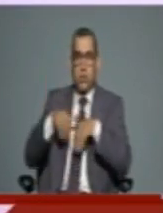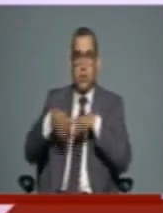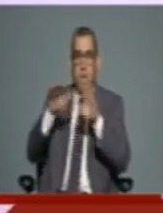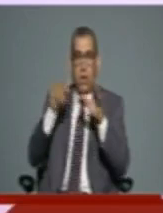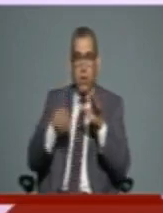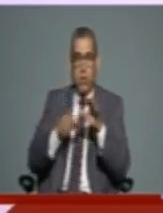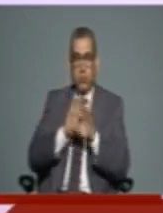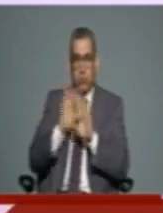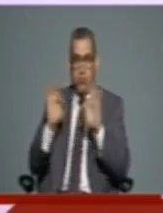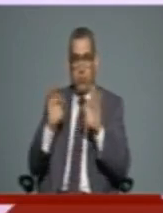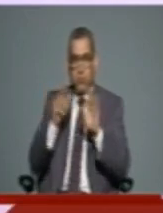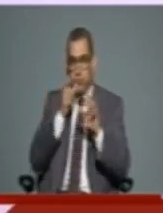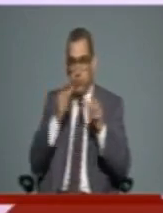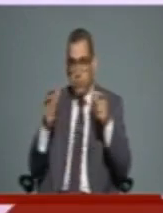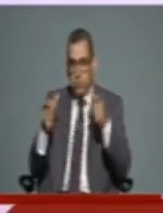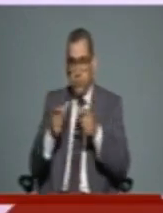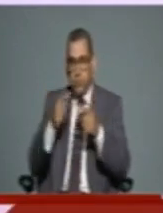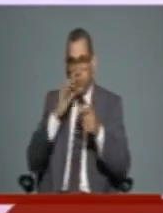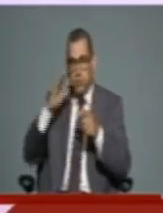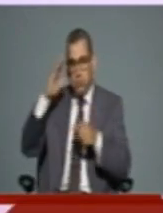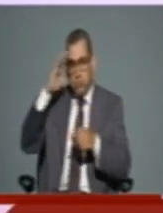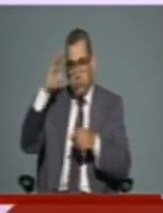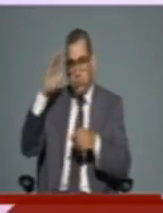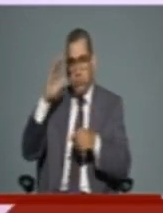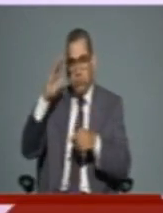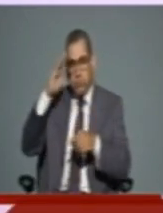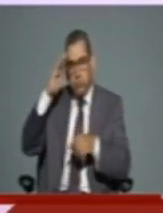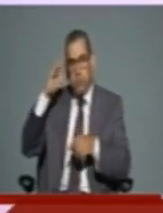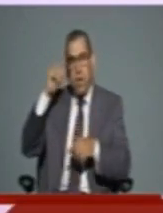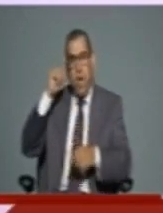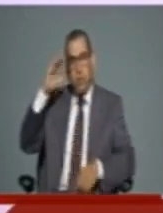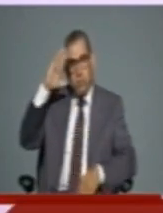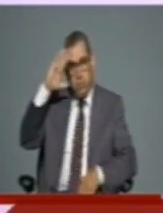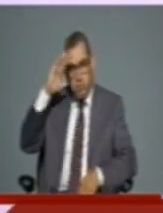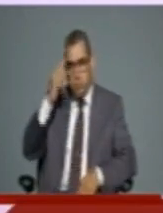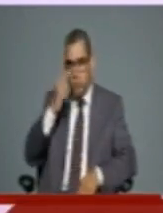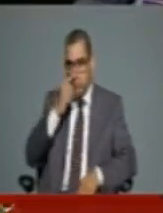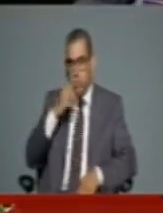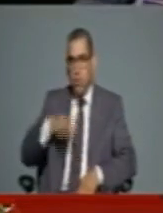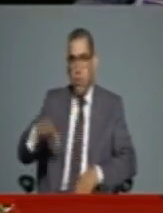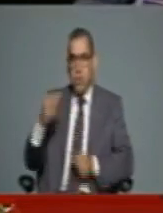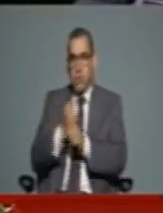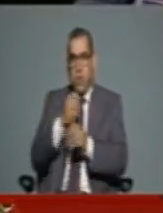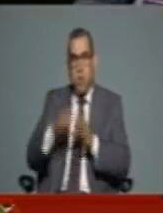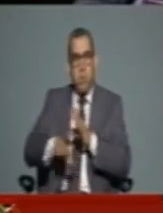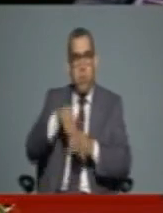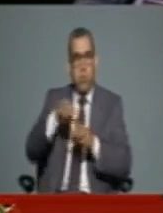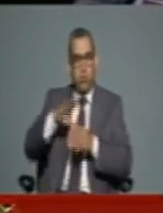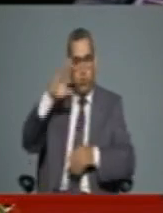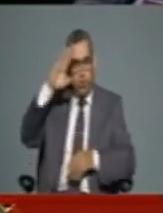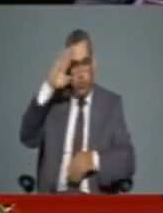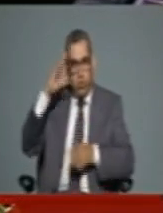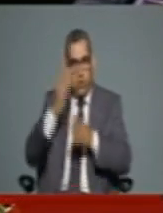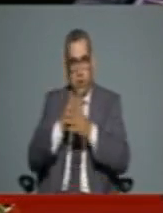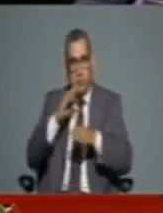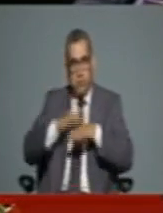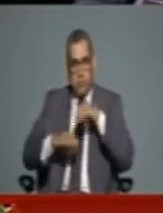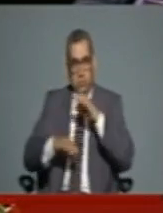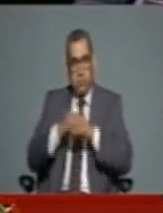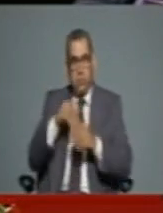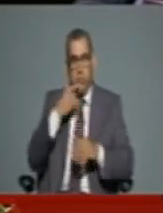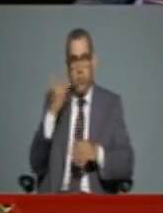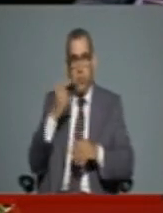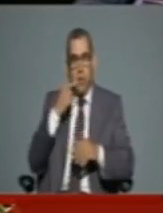سنحيي تحية إجلال وتقدير لكل هذه المشروعات التي تبني